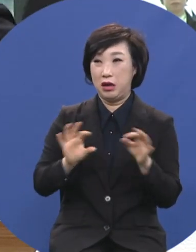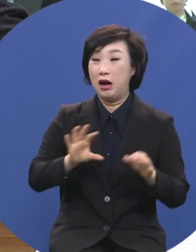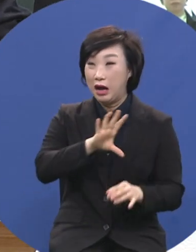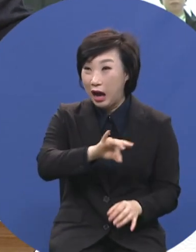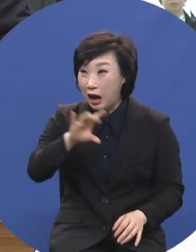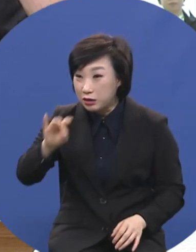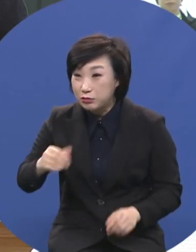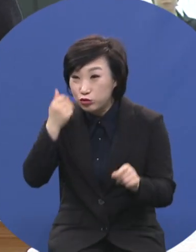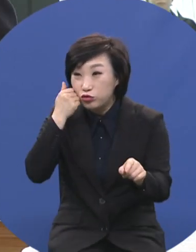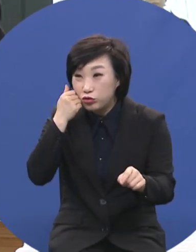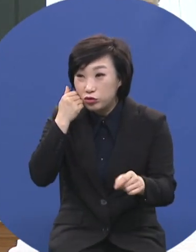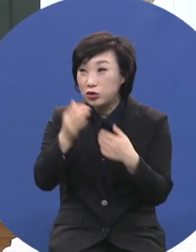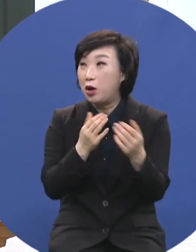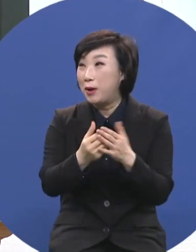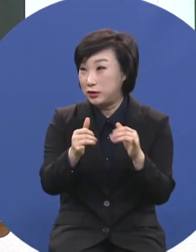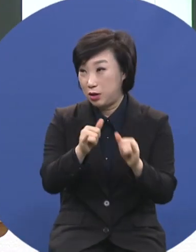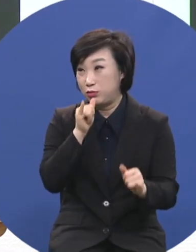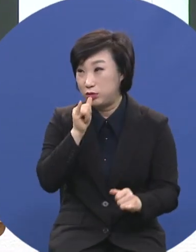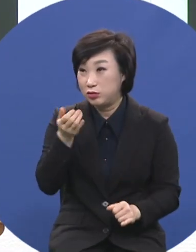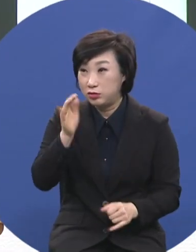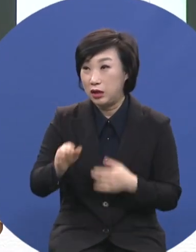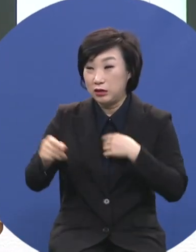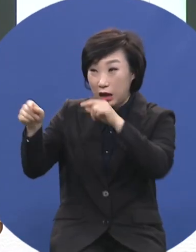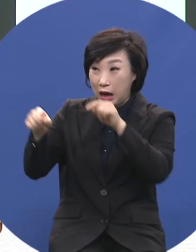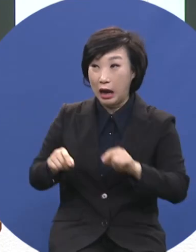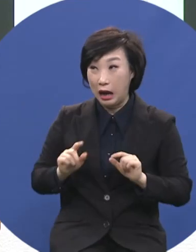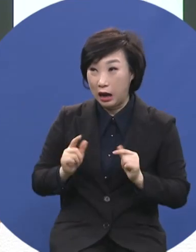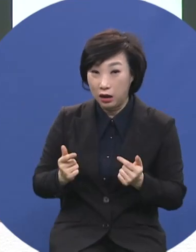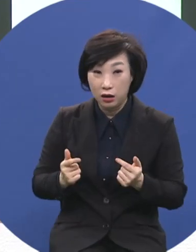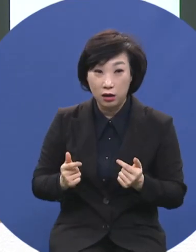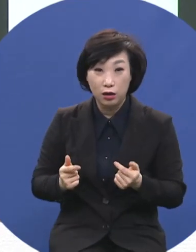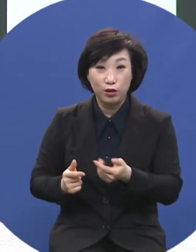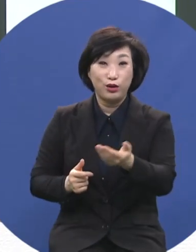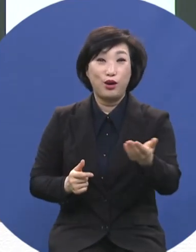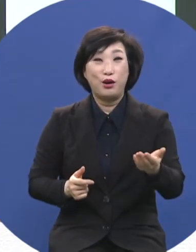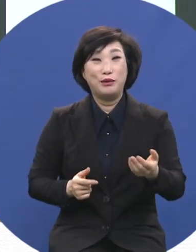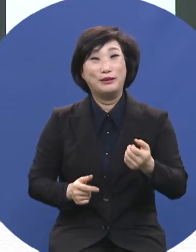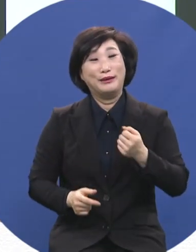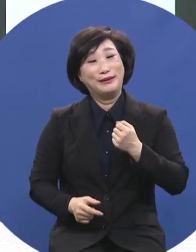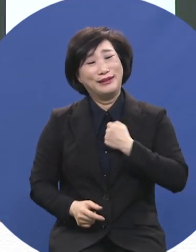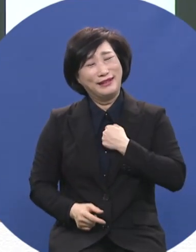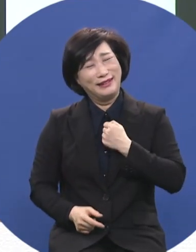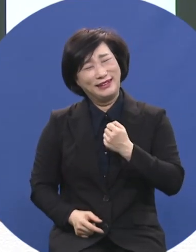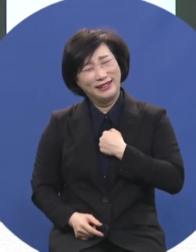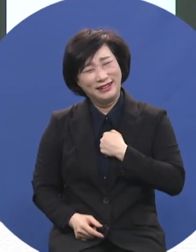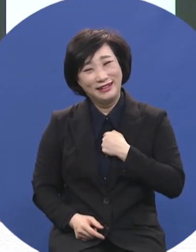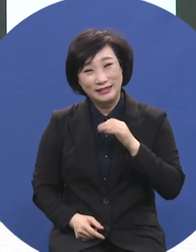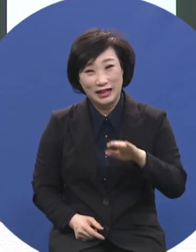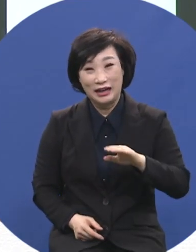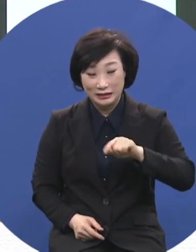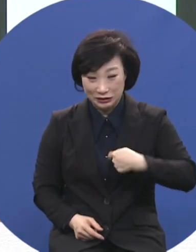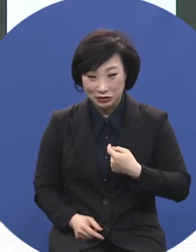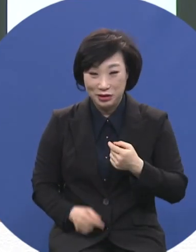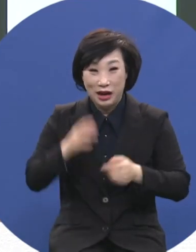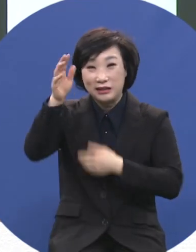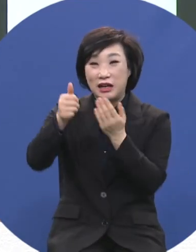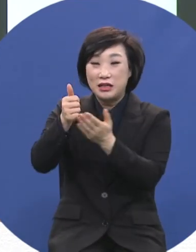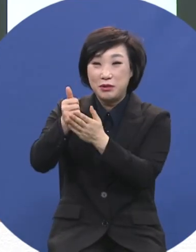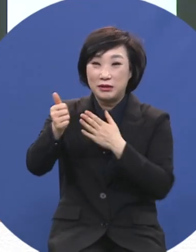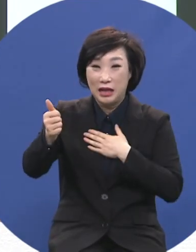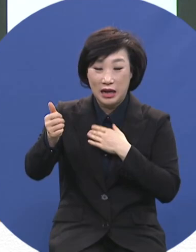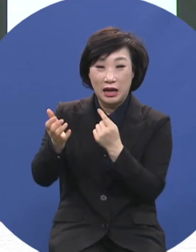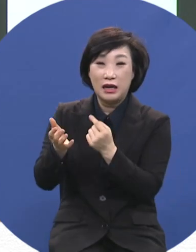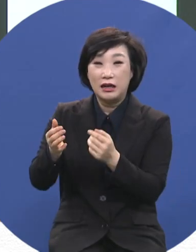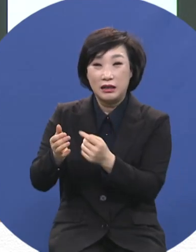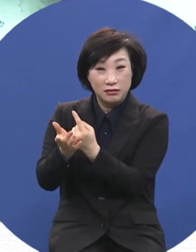그런 분인 사람이 있어. 이 사람 얼마나 스스로 자기를 하나님에게서